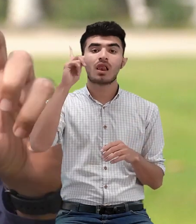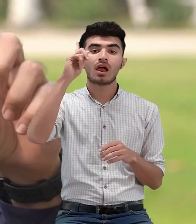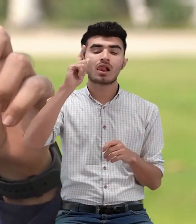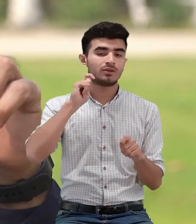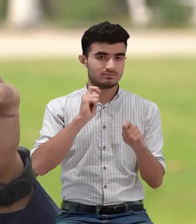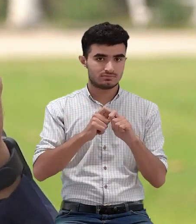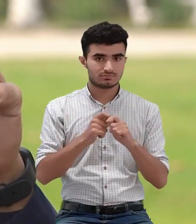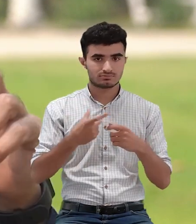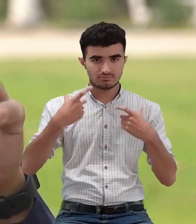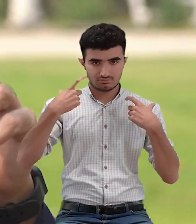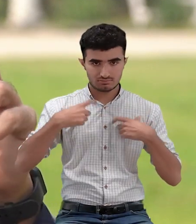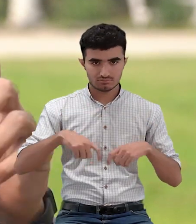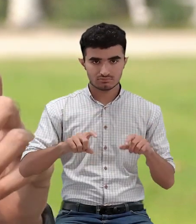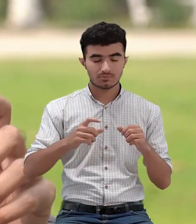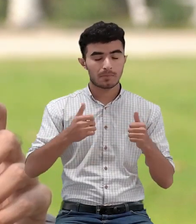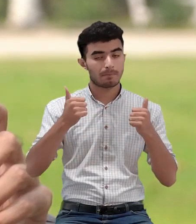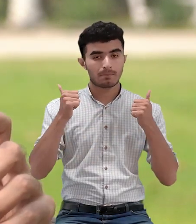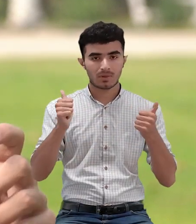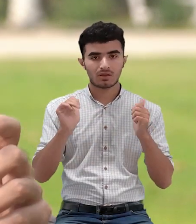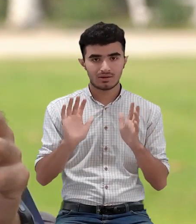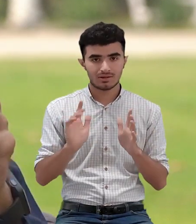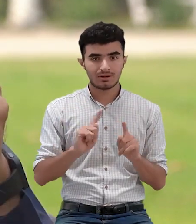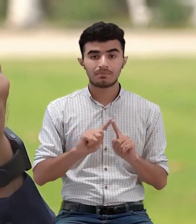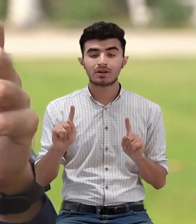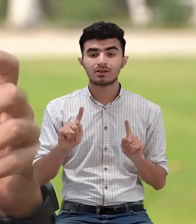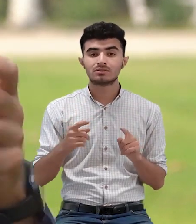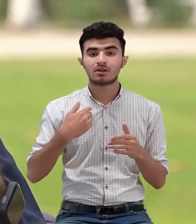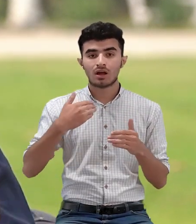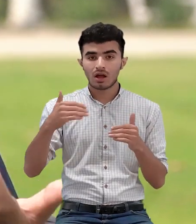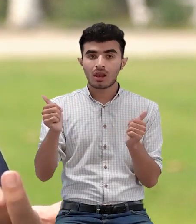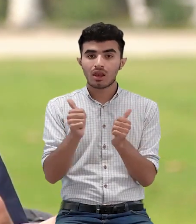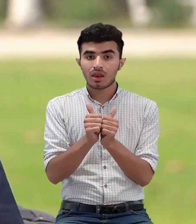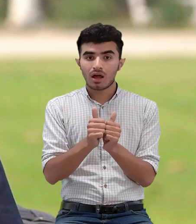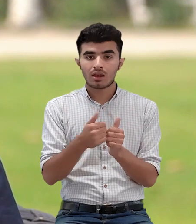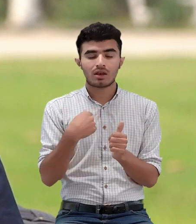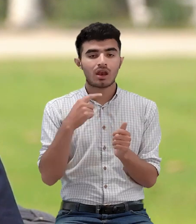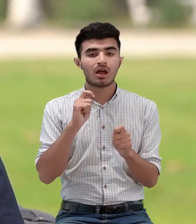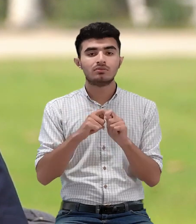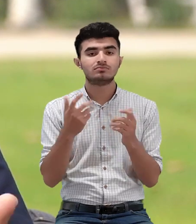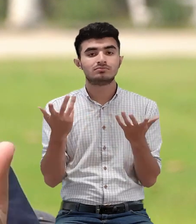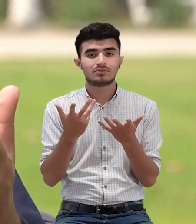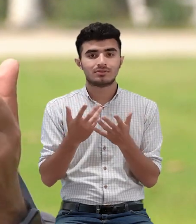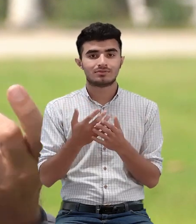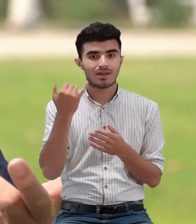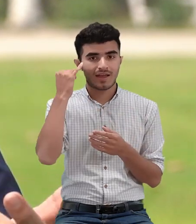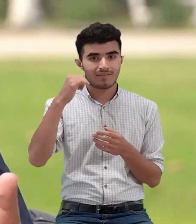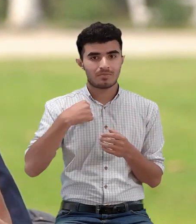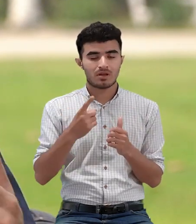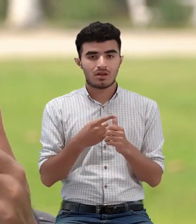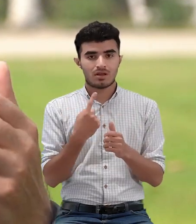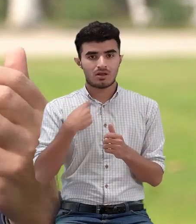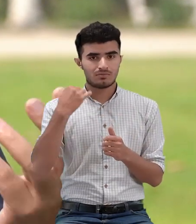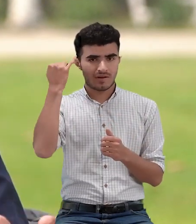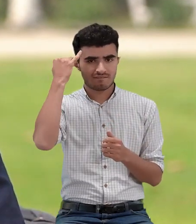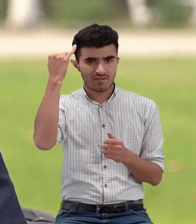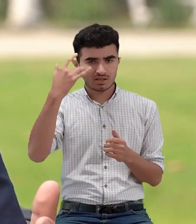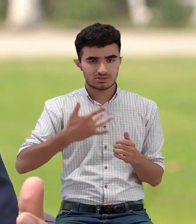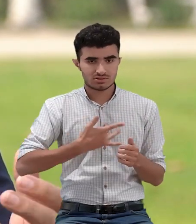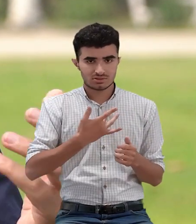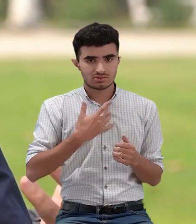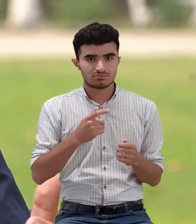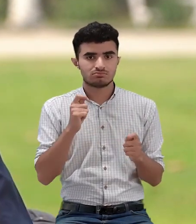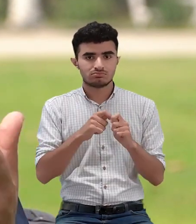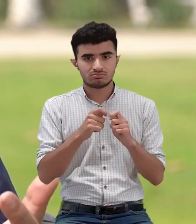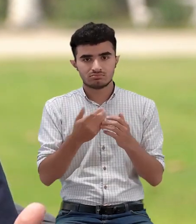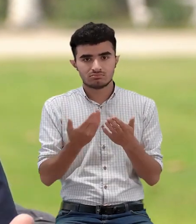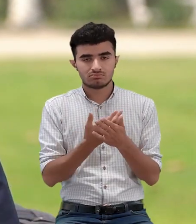की तरफ से एक बड़ा टेस्ट है मेरे लिए कि इसके साथ में मैं क्या करता हूँ। क्या इसकी लेग पुलिंग करता हूँ, इसकी बैक बाइटिंग करता